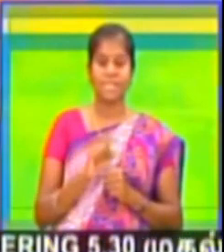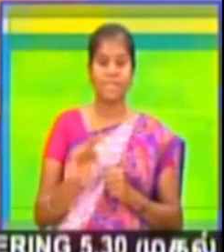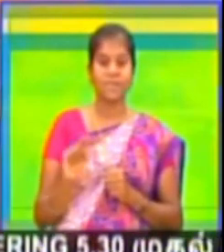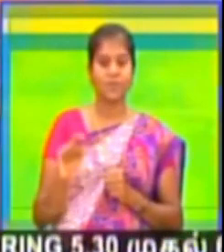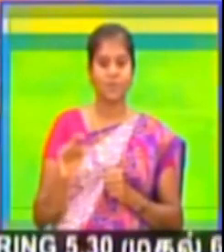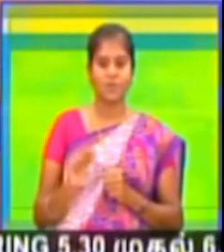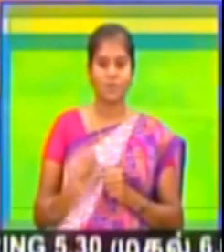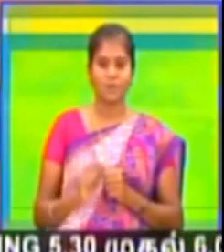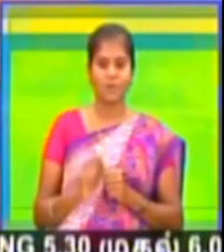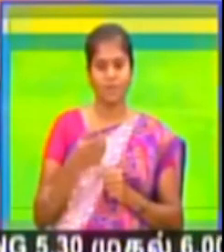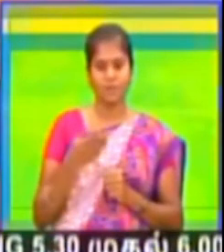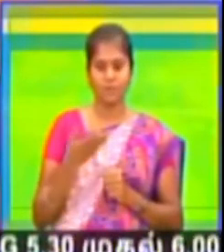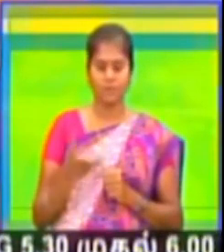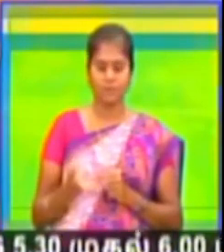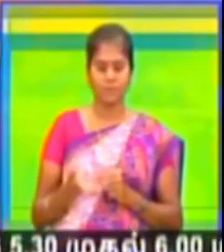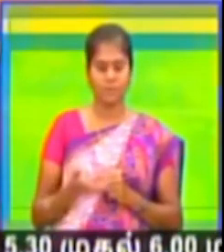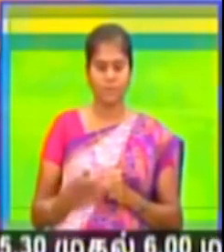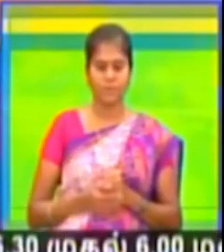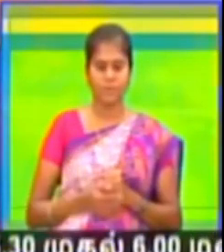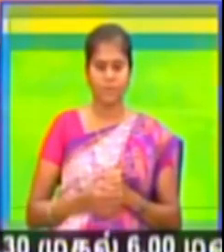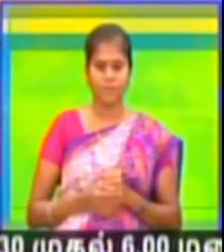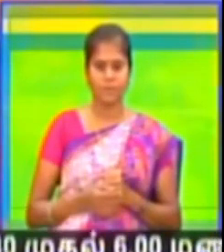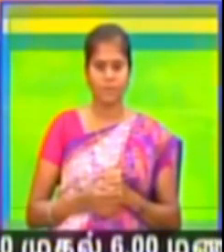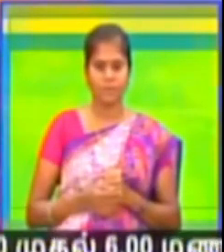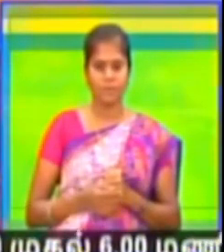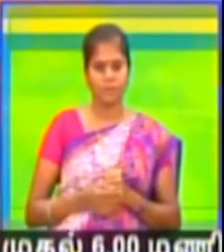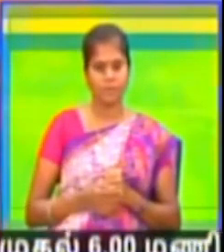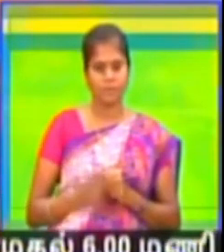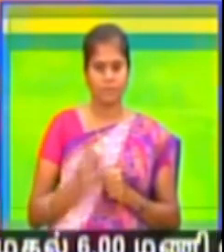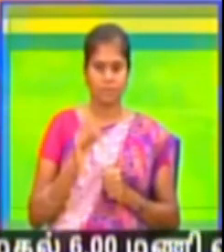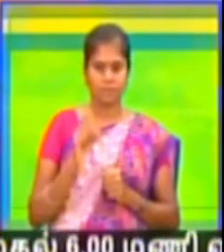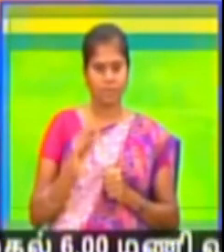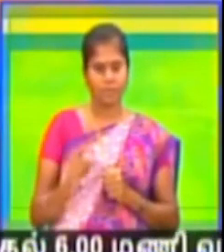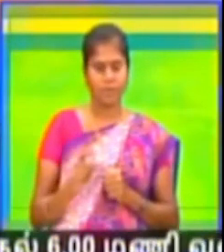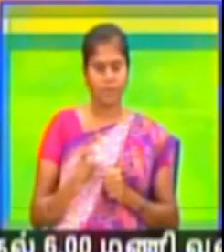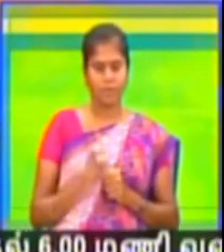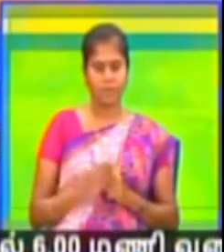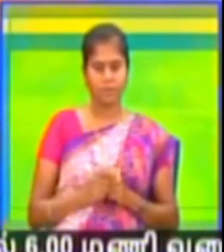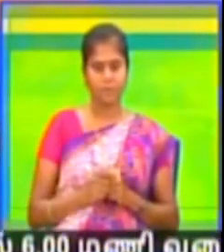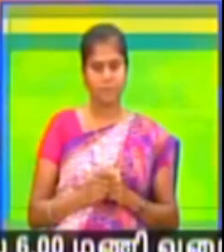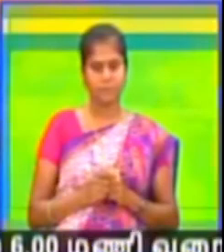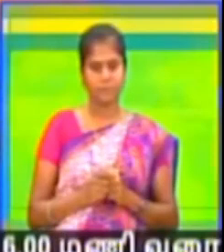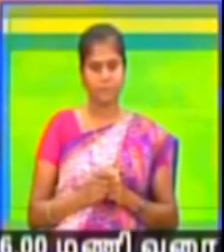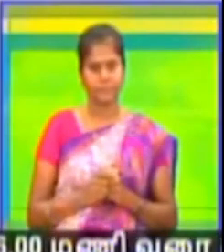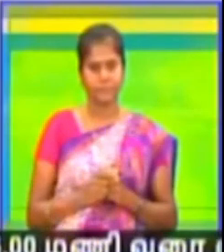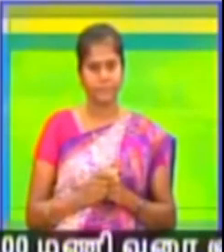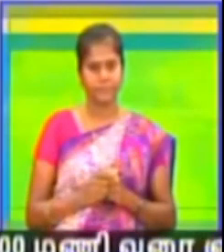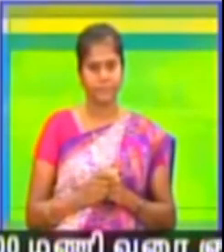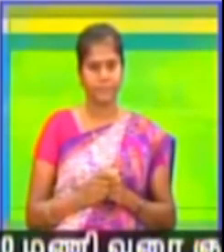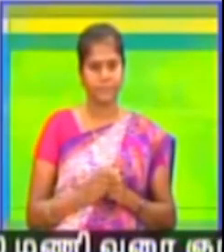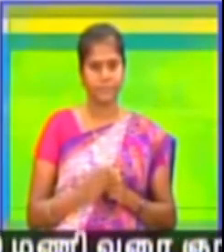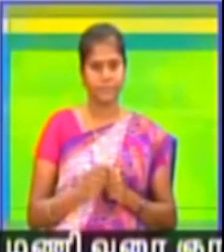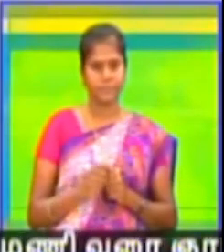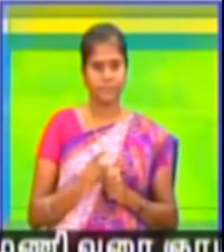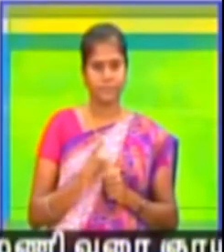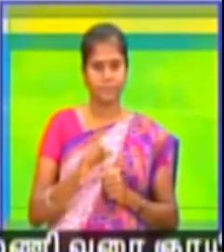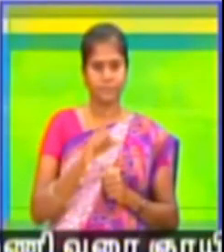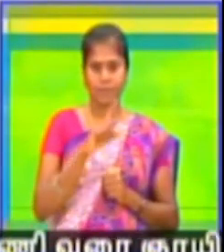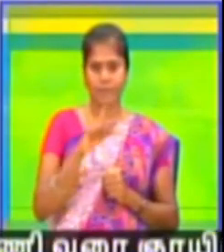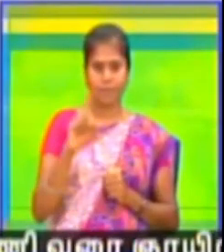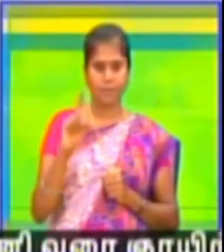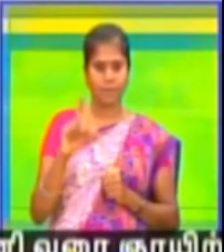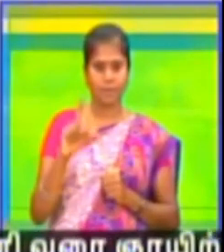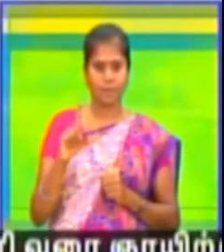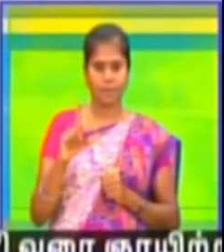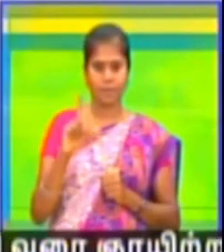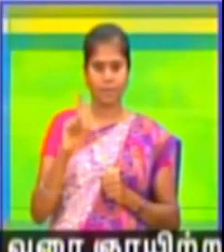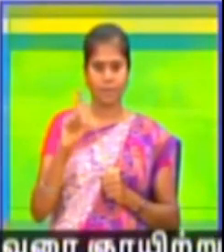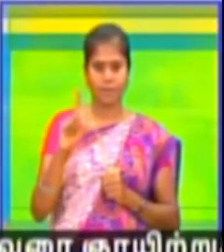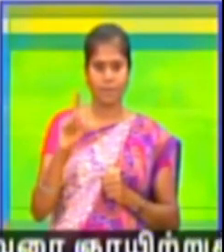வரையிலான தீர்க்கக்கோடுகள் அமைஞ்சிருக்கு அப்படிங்கிறத பற்றி இப்போ நாம் பார்க்க போகிறோம்.